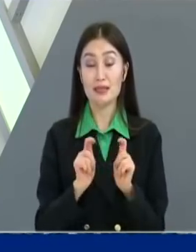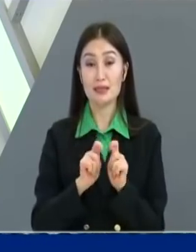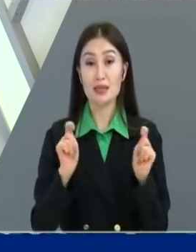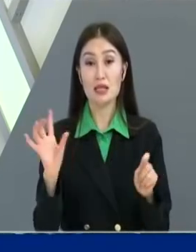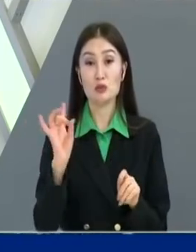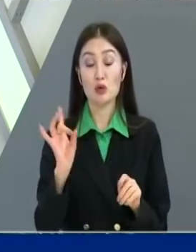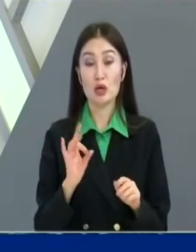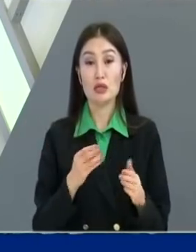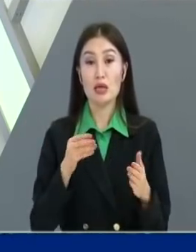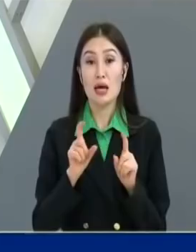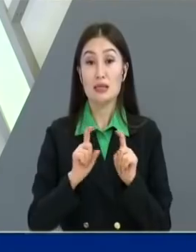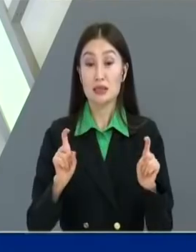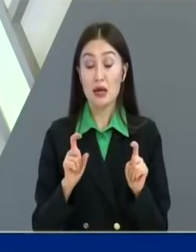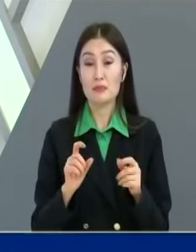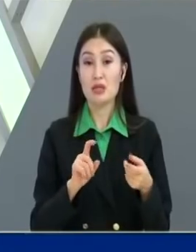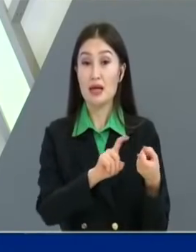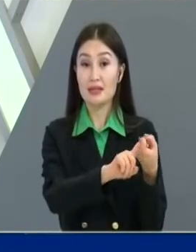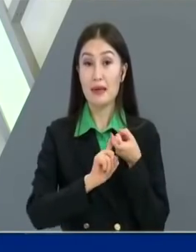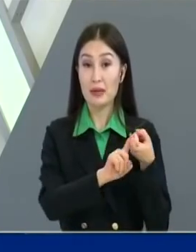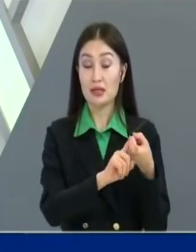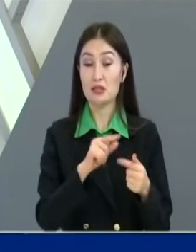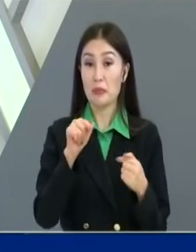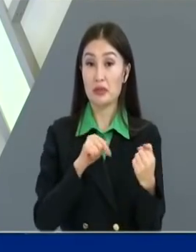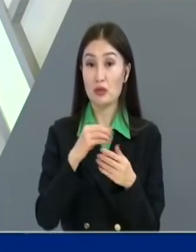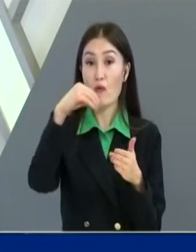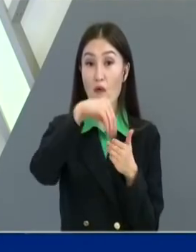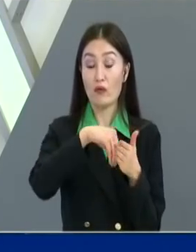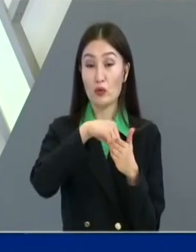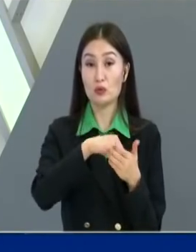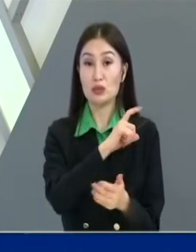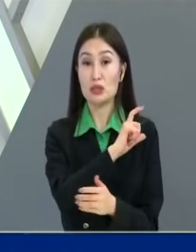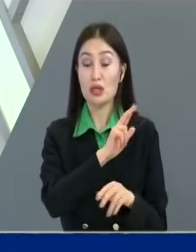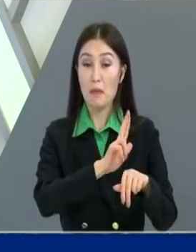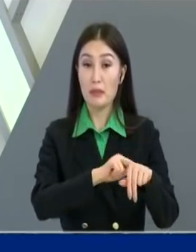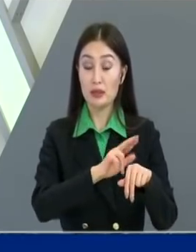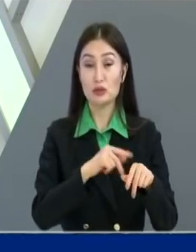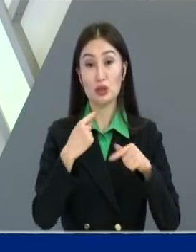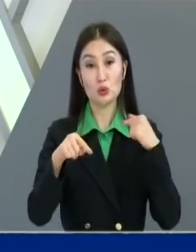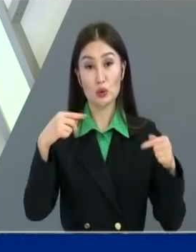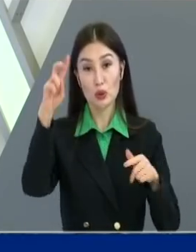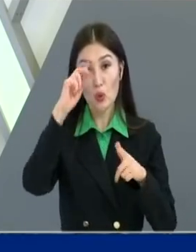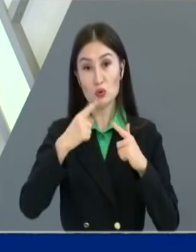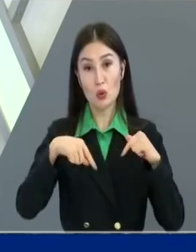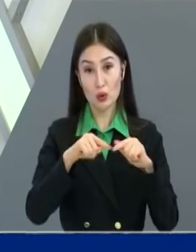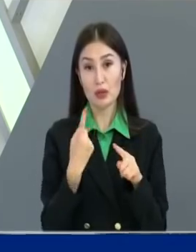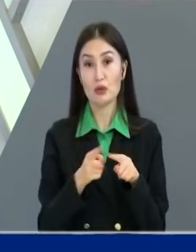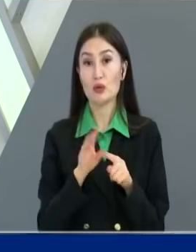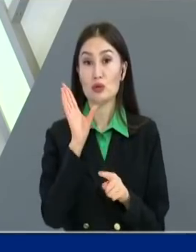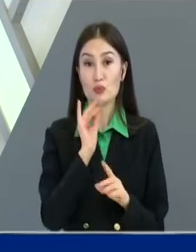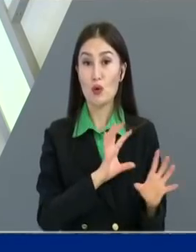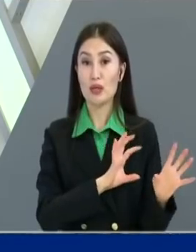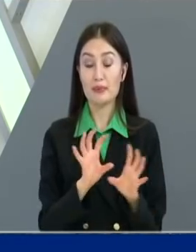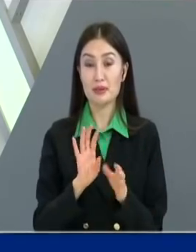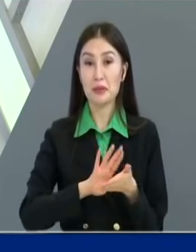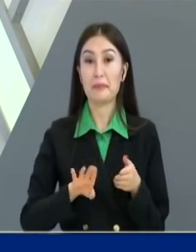по координации взаимодействия с бизнесом и включить в него представителей силовых структур и другие госорганы, которые смогут